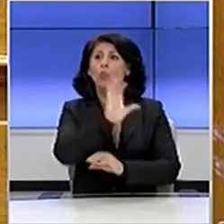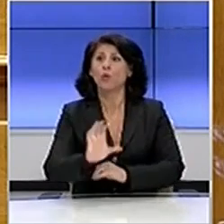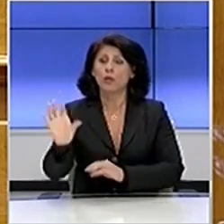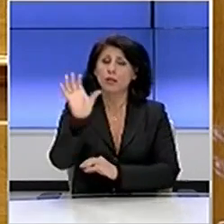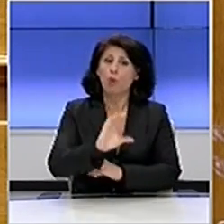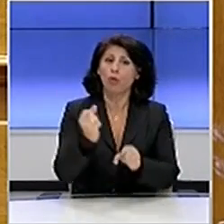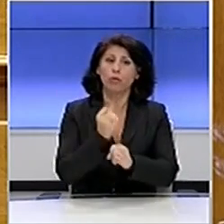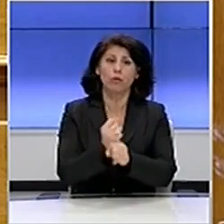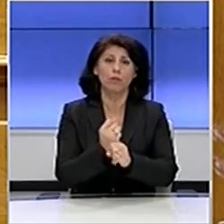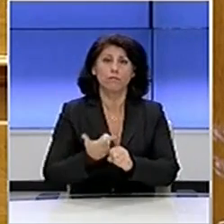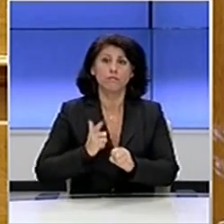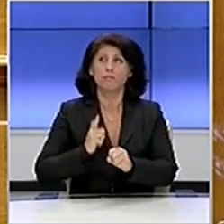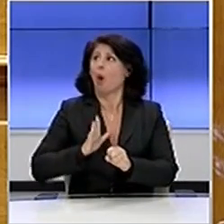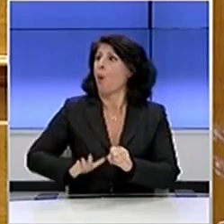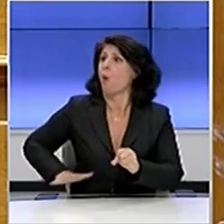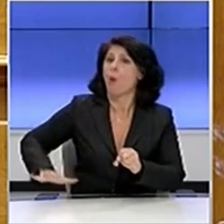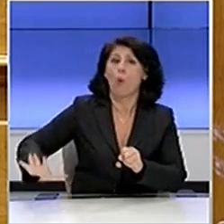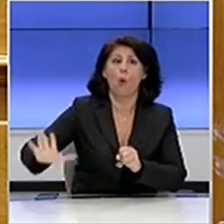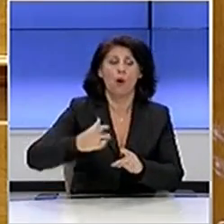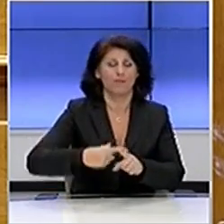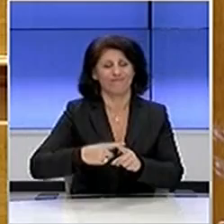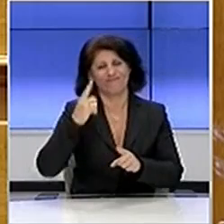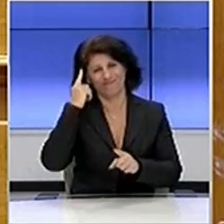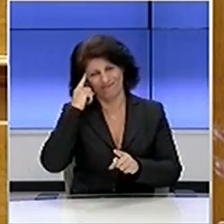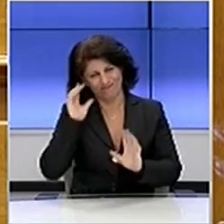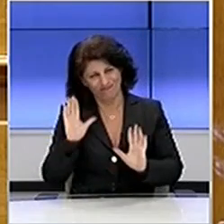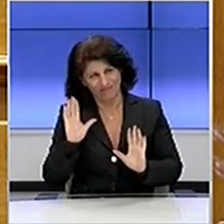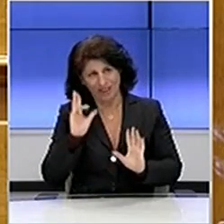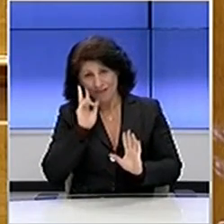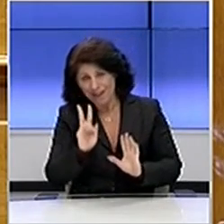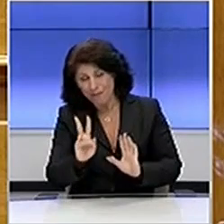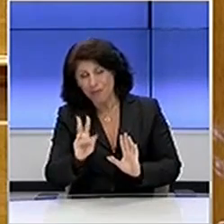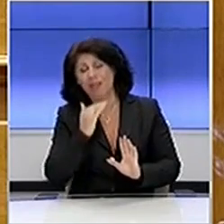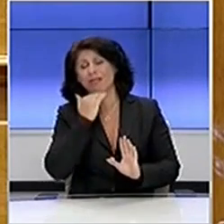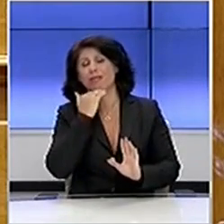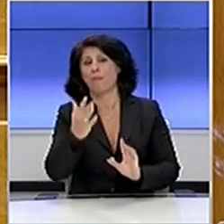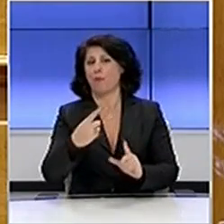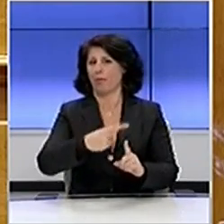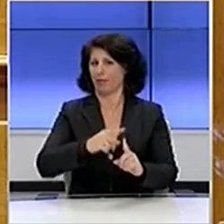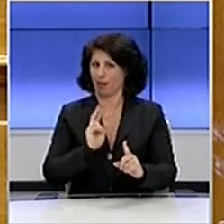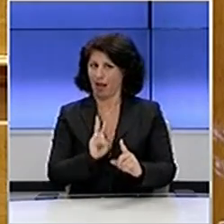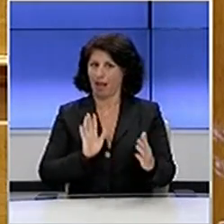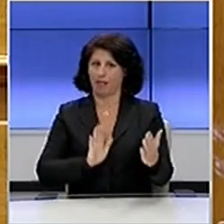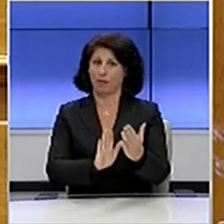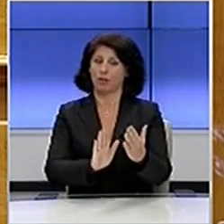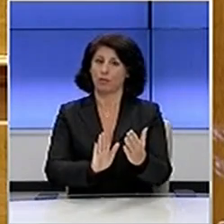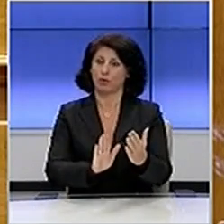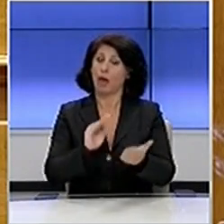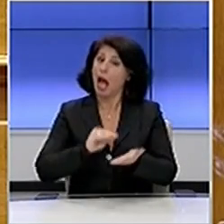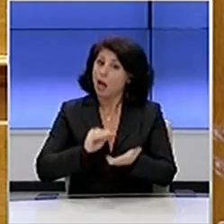καταλαβαίνετε ότι δεν μπορούμε να είμαστε αισιόδοξοι. Και στον τουρισμό. Και στον